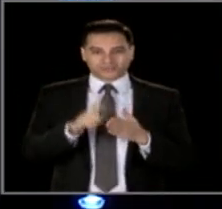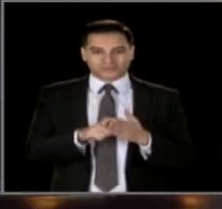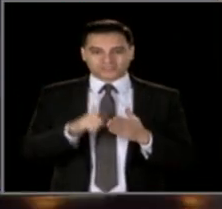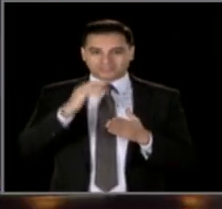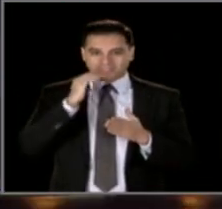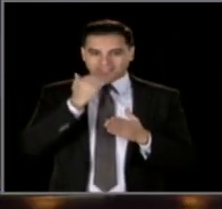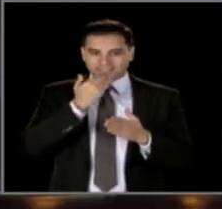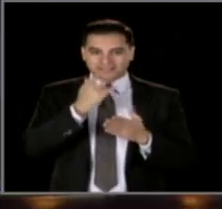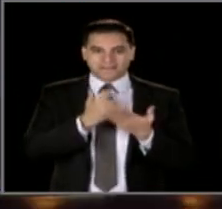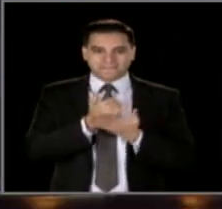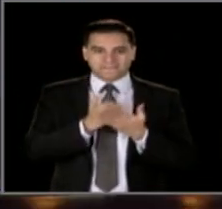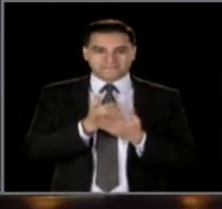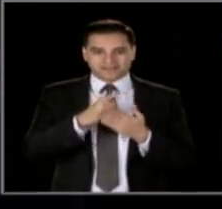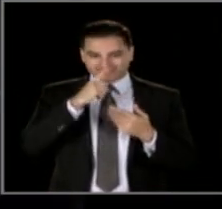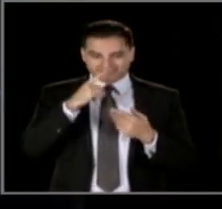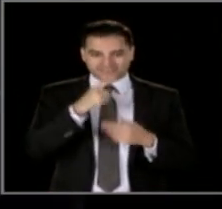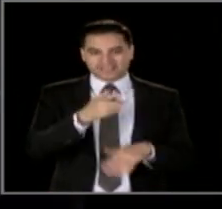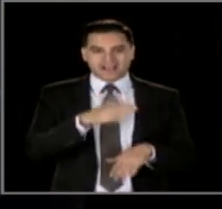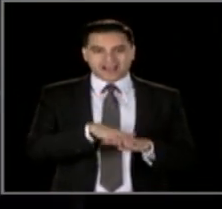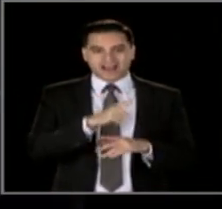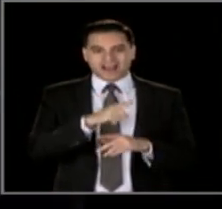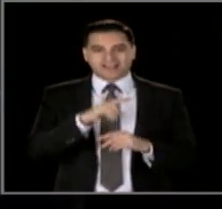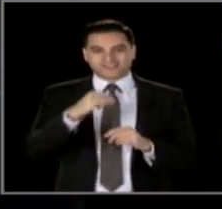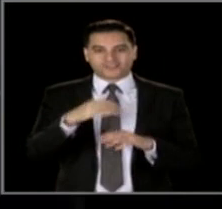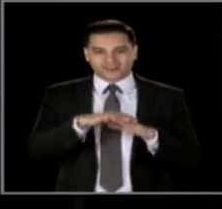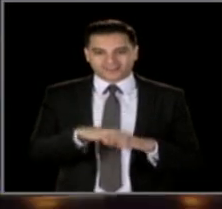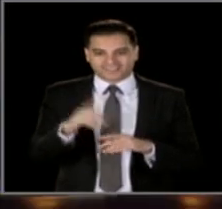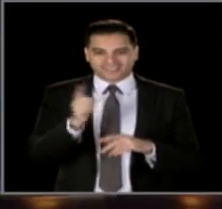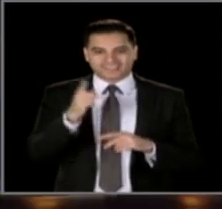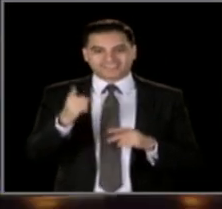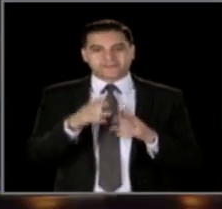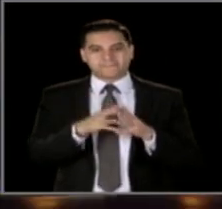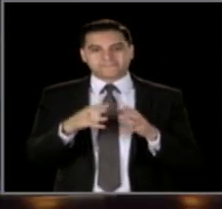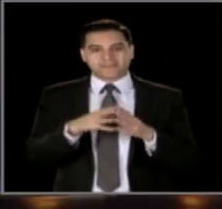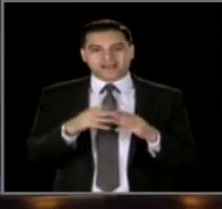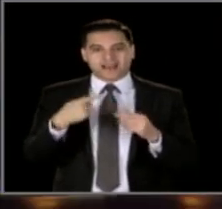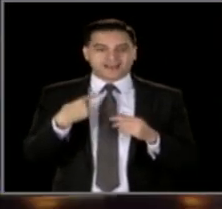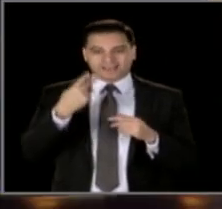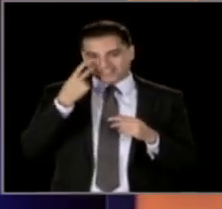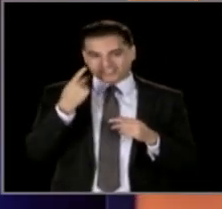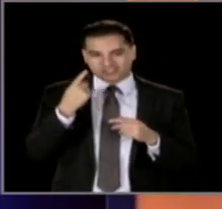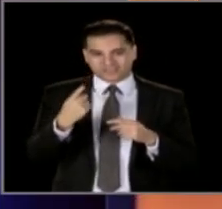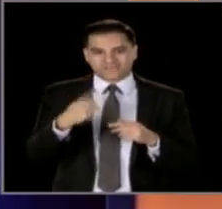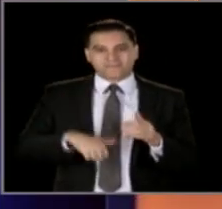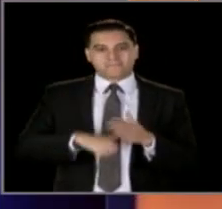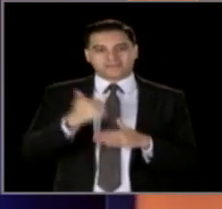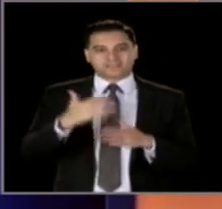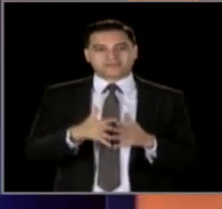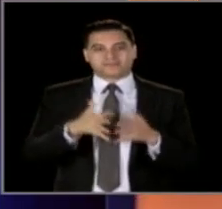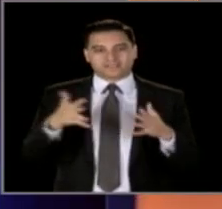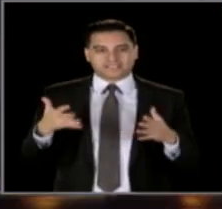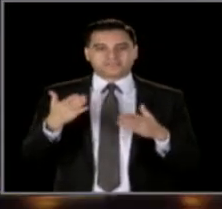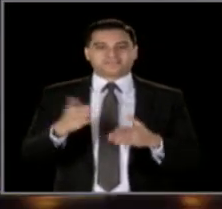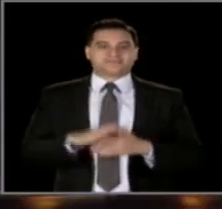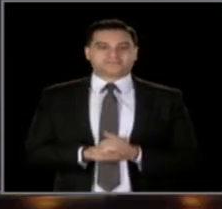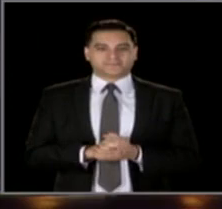واجبرت مدرسة الرفعي ان هما ما ياخدوش الجوكر، أنا بالنسبة لي ده مكسب عظيم.